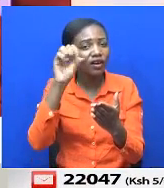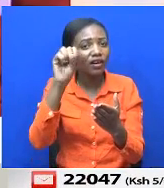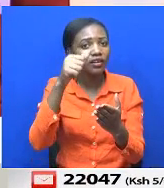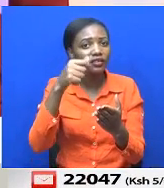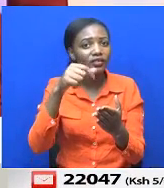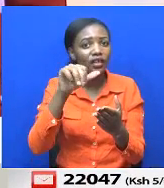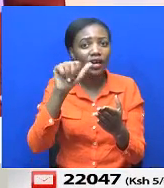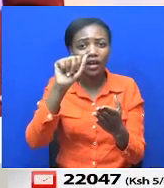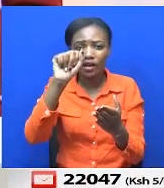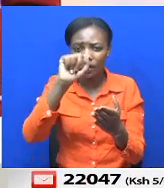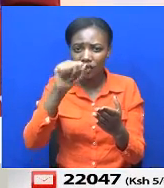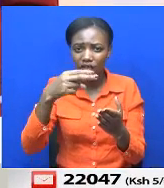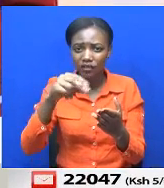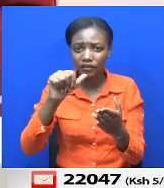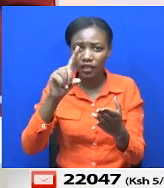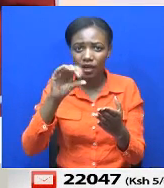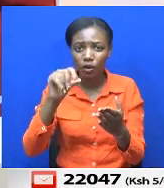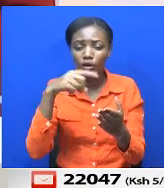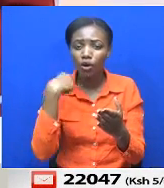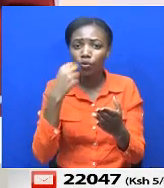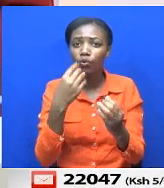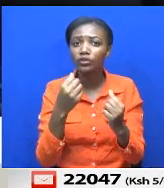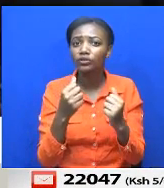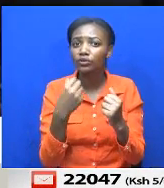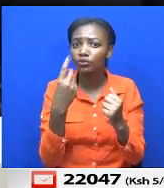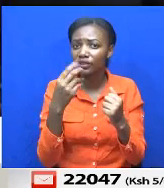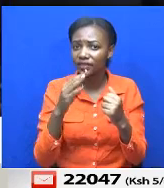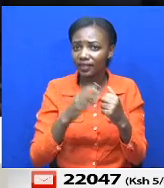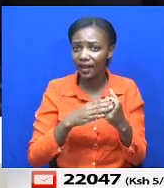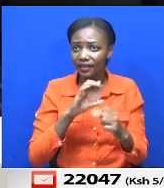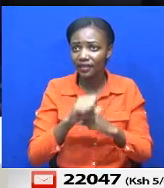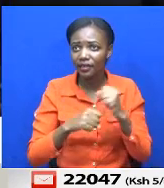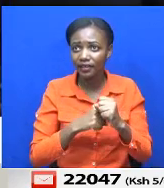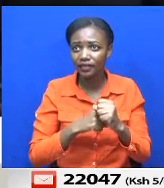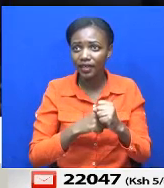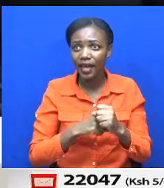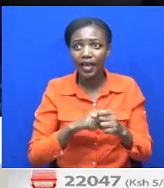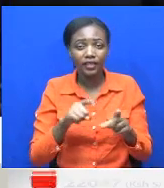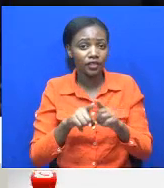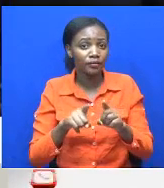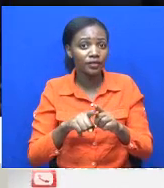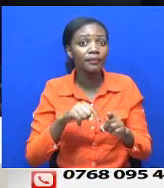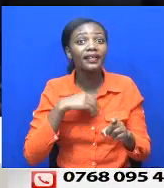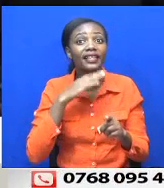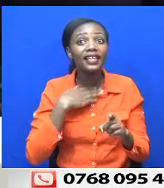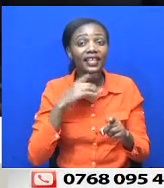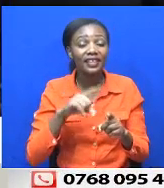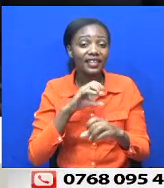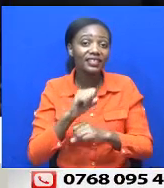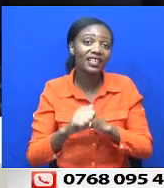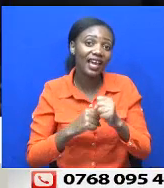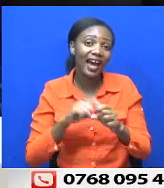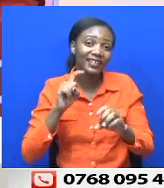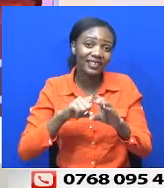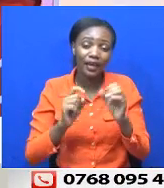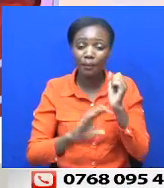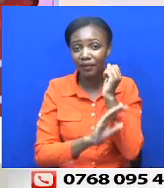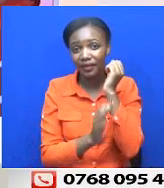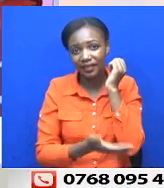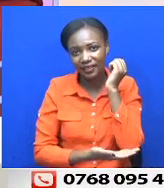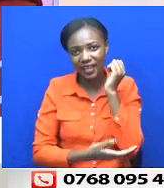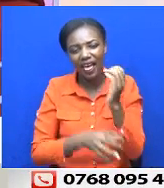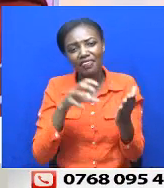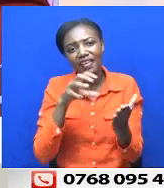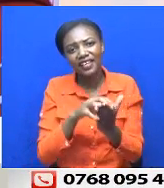miaka 29 wa chuo kikuu cha Rongo aliyeuawa kinyama akiwa mjamzito mwaka huu mwaka 2019. Kesi hii ikiwa